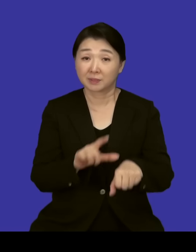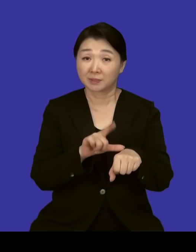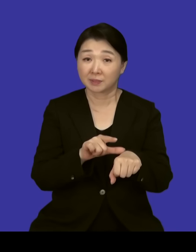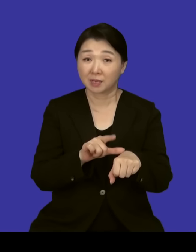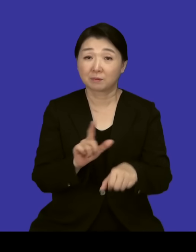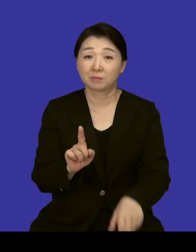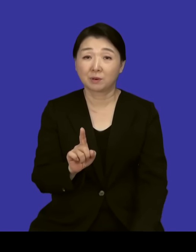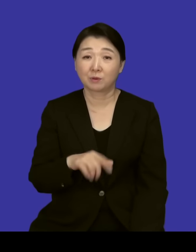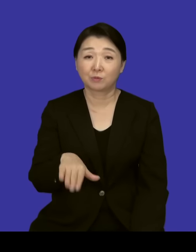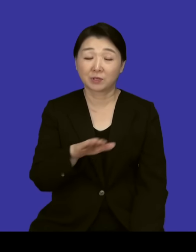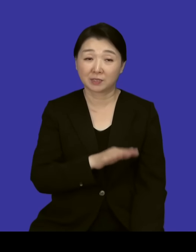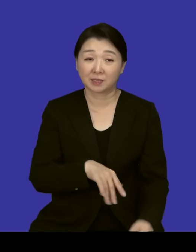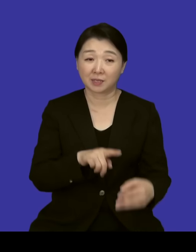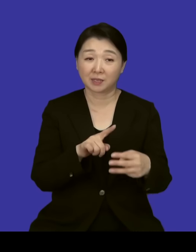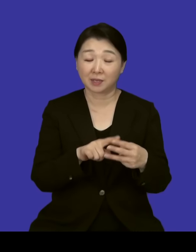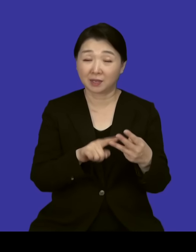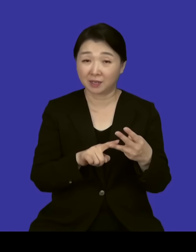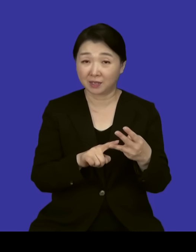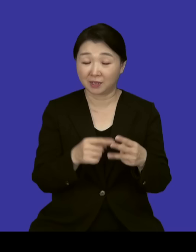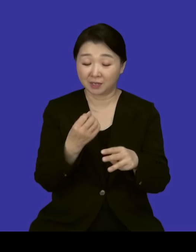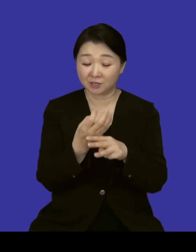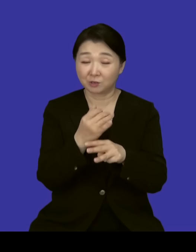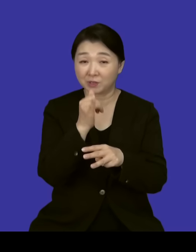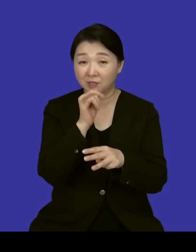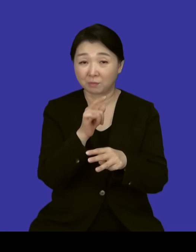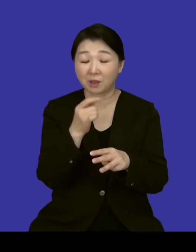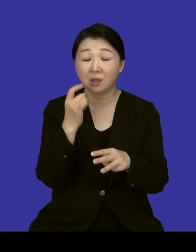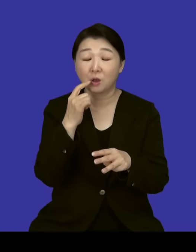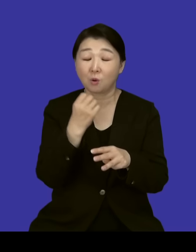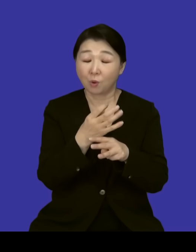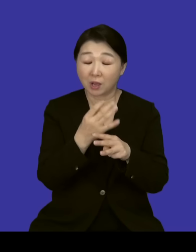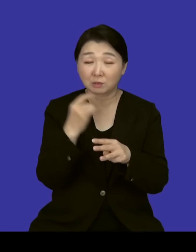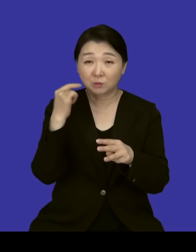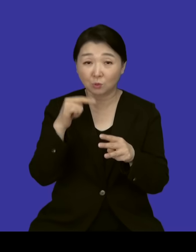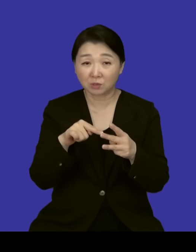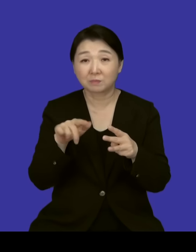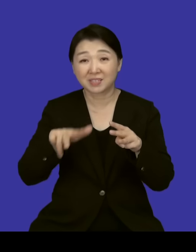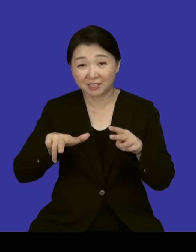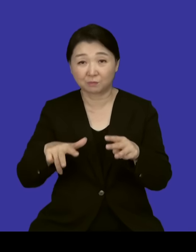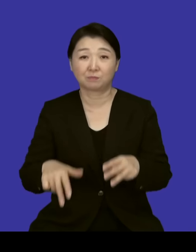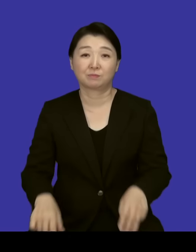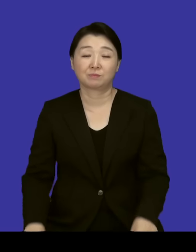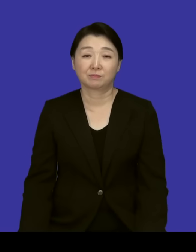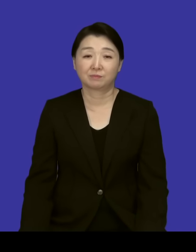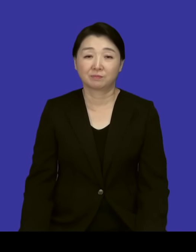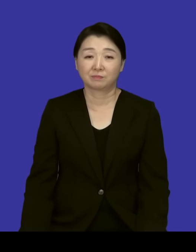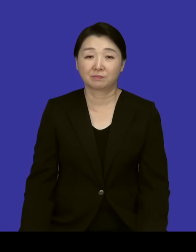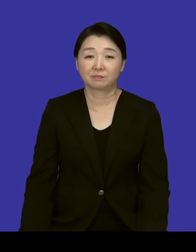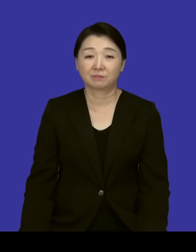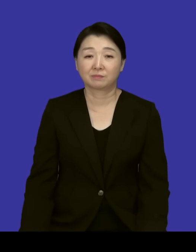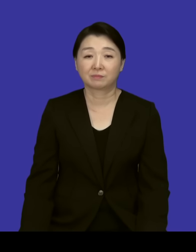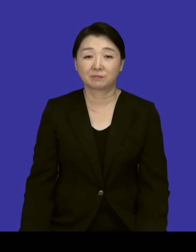뭐 우리한테 세 가지 금이 있다고 황금, 소금, 지금이잖아요. 그래서